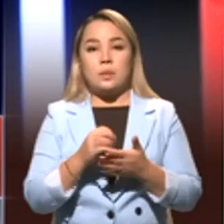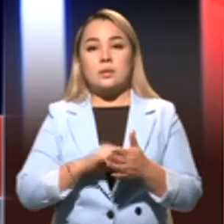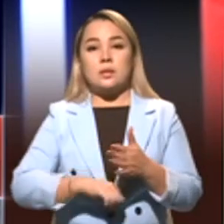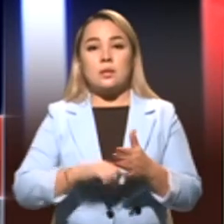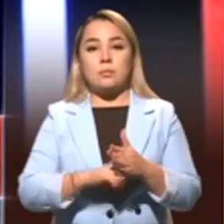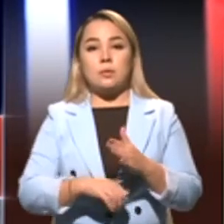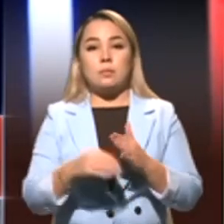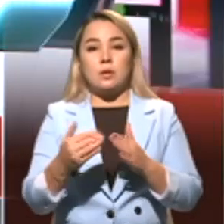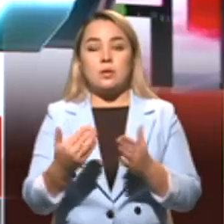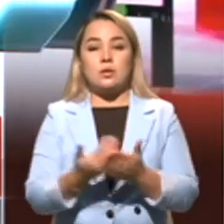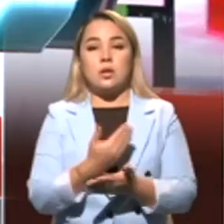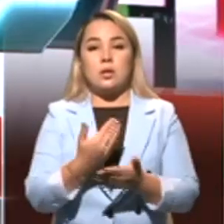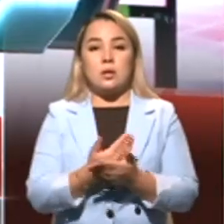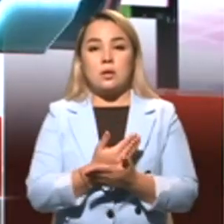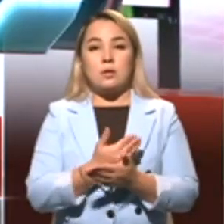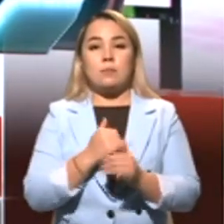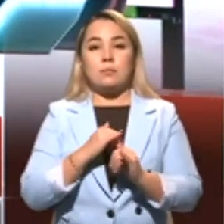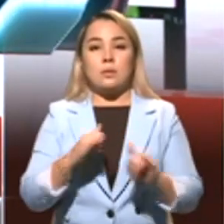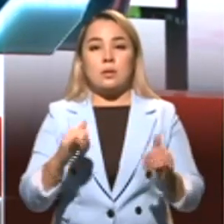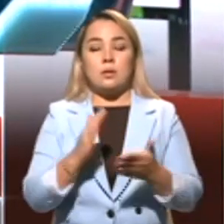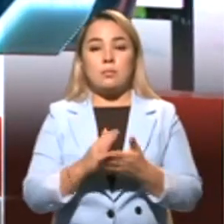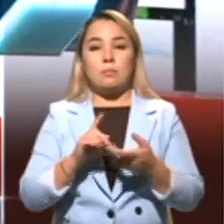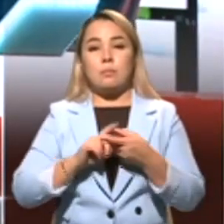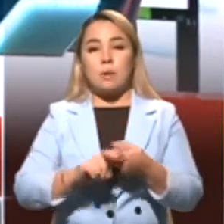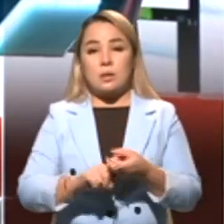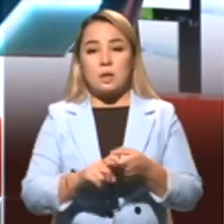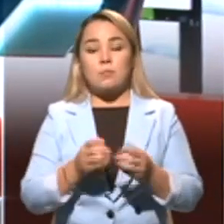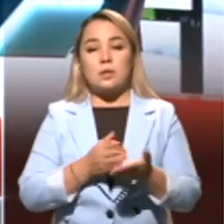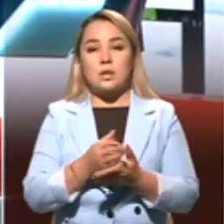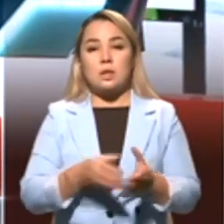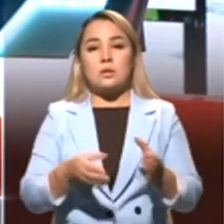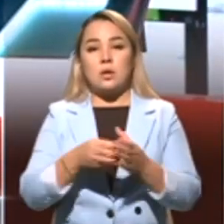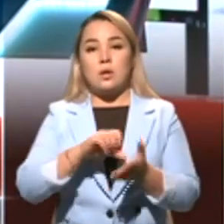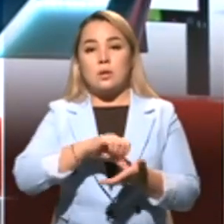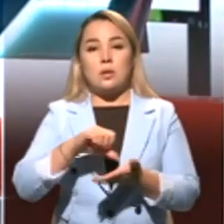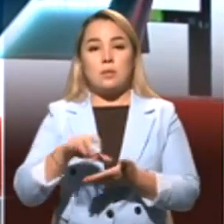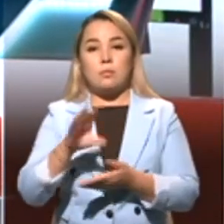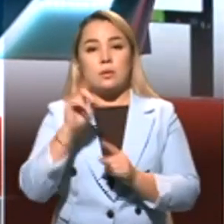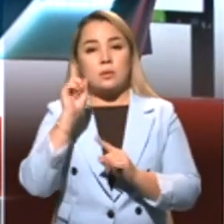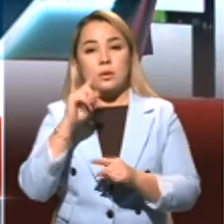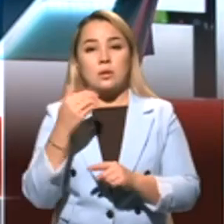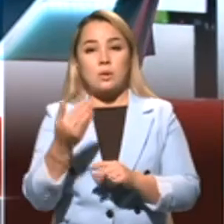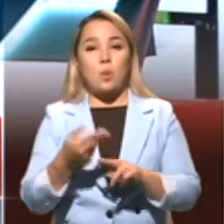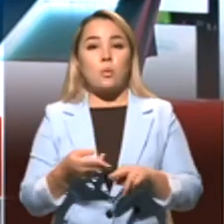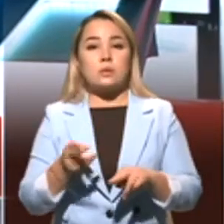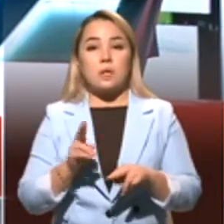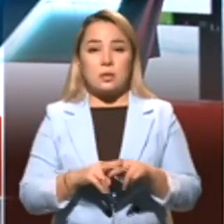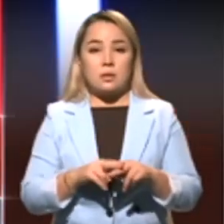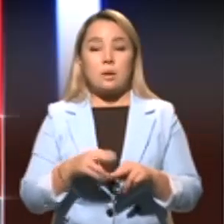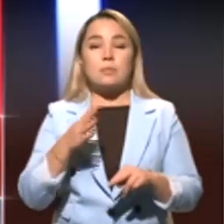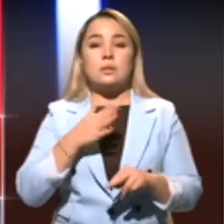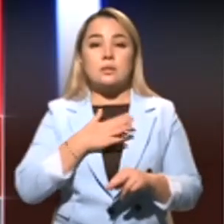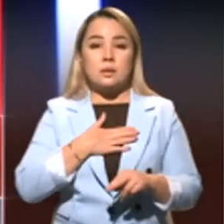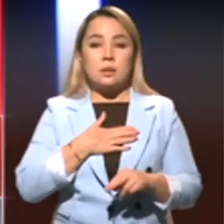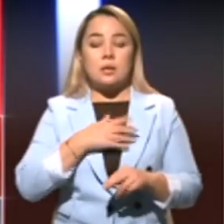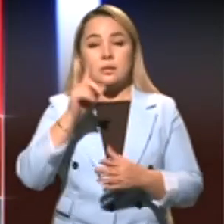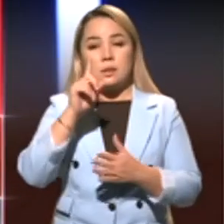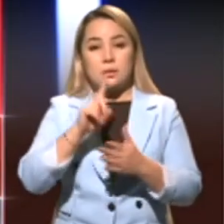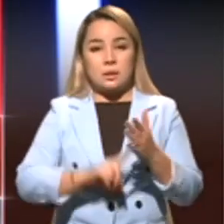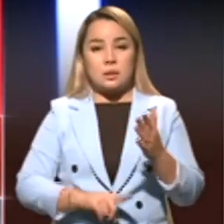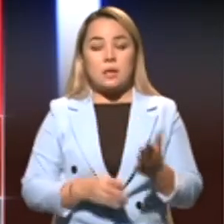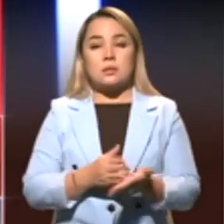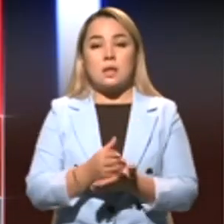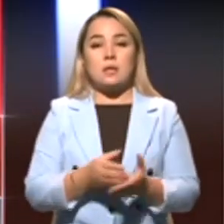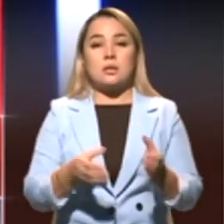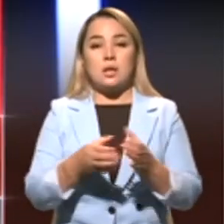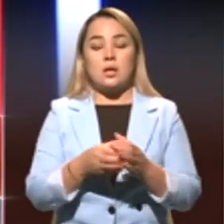Себебі жаһанды жалмаған пандемия, қазіргі мынау саяси шиеленіс, өздеріңіз білесіздер. Осыған біздің діннің осындай